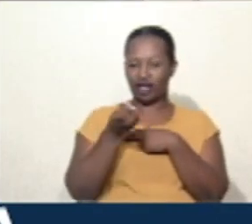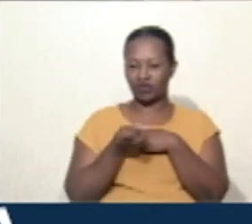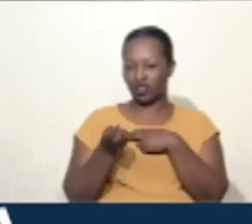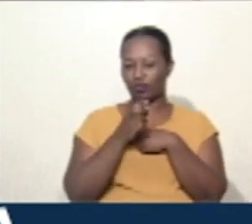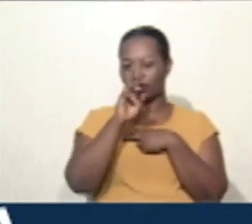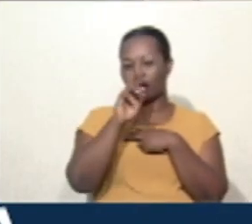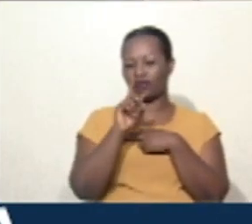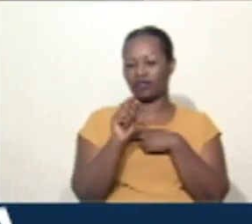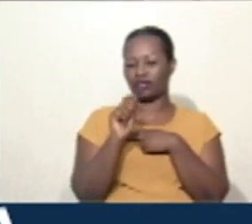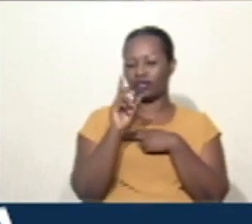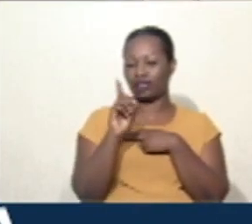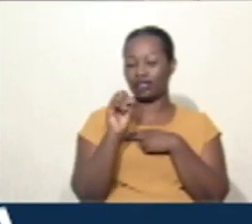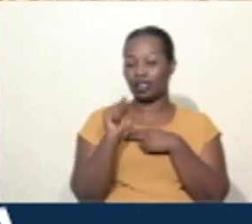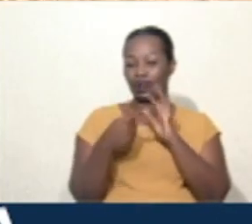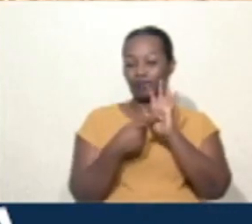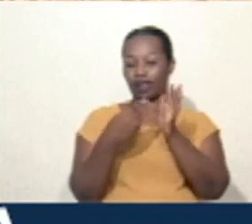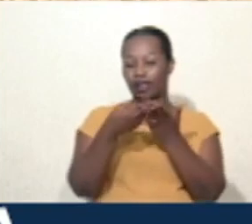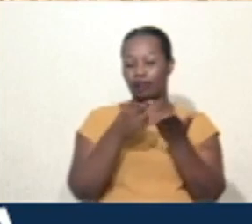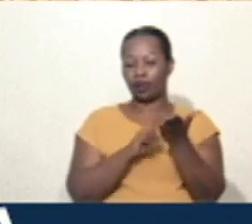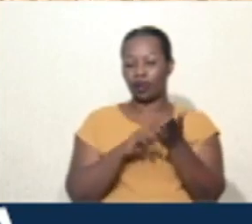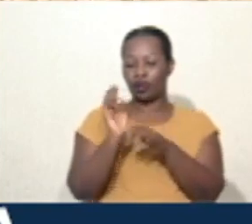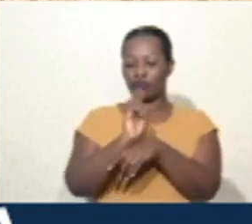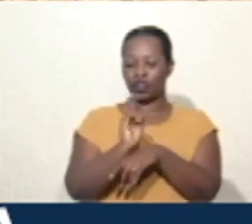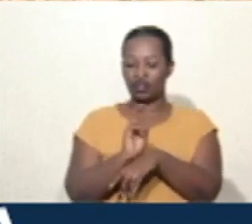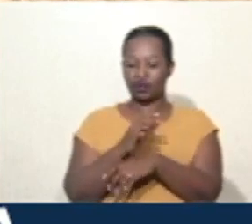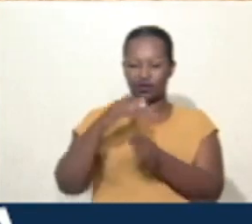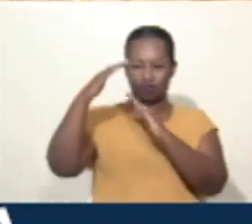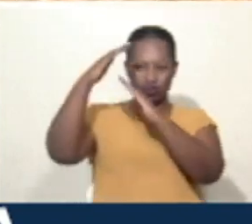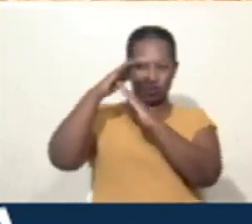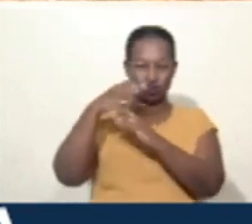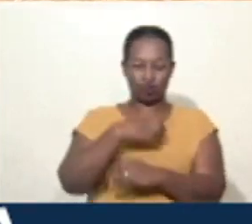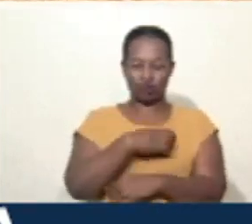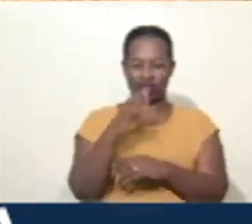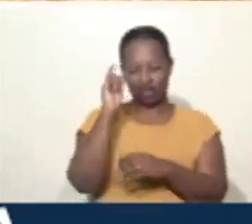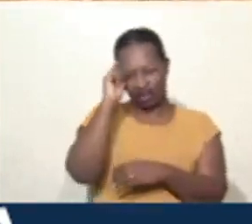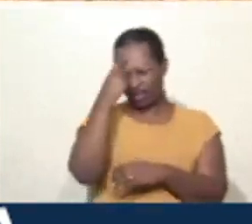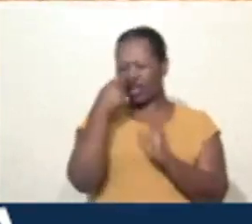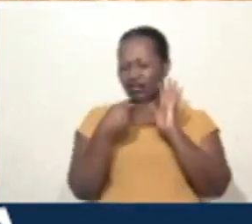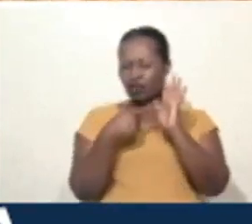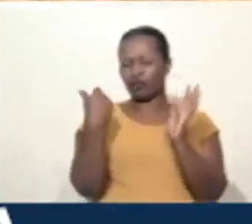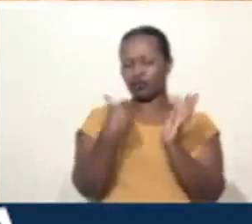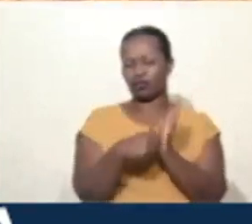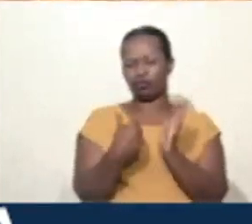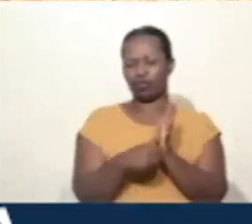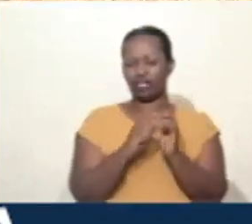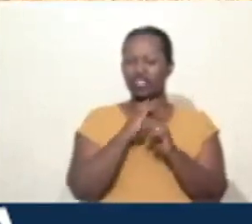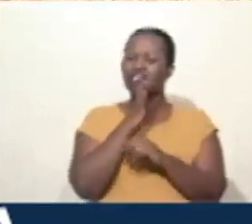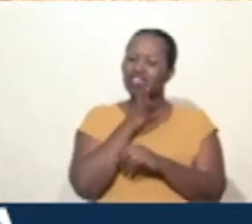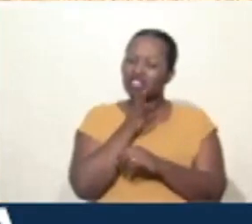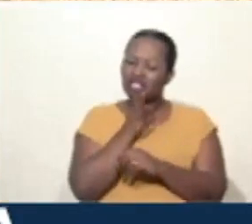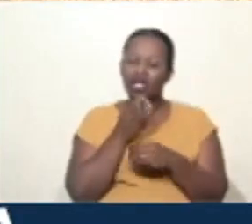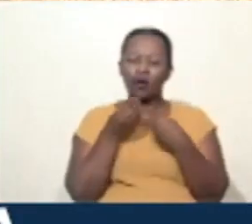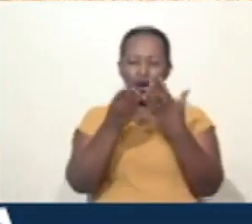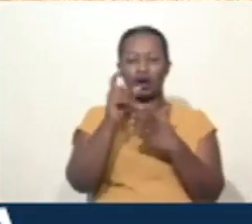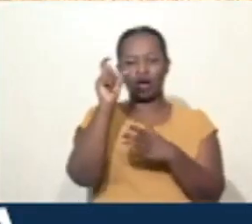RTDA, bagaragaje ko raporo y'umugenzuzi mukuru w'imari ya leta igaragaza ibibazo by'ingurane ikwiye itinda guhabwa abangirijwe imitungo